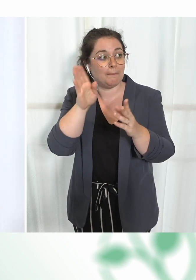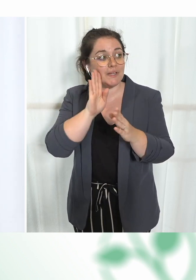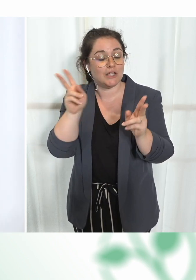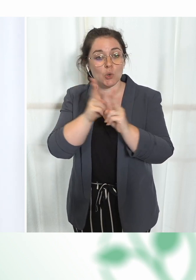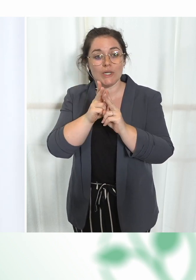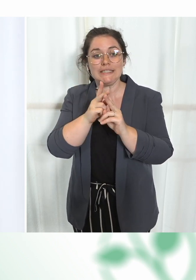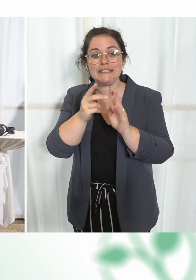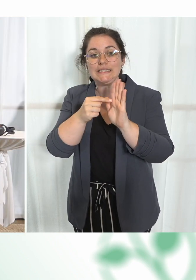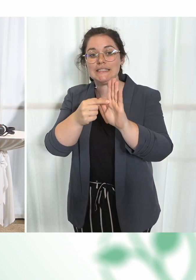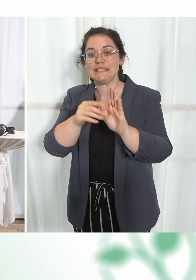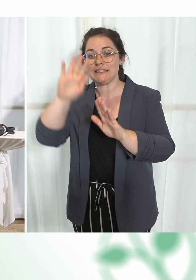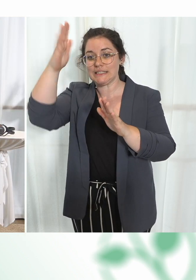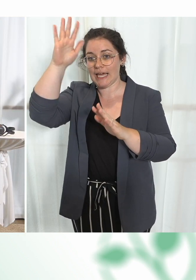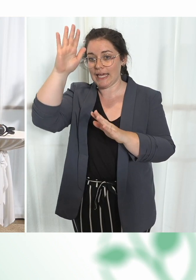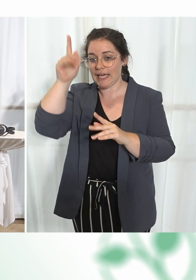kurz mit Handzeichen.